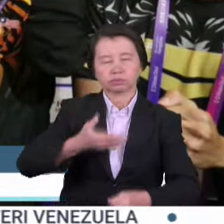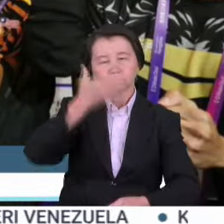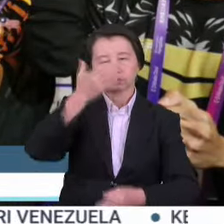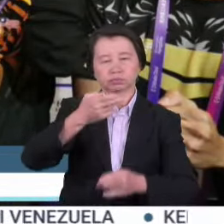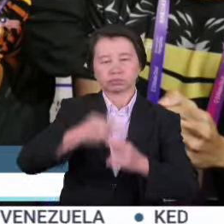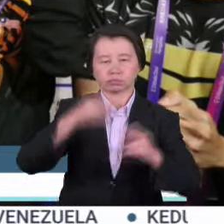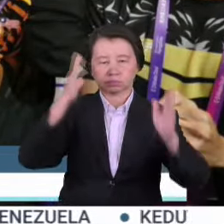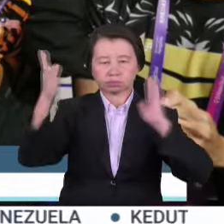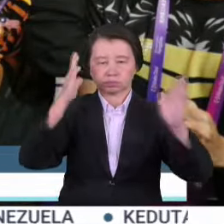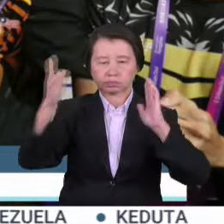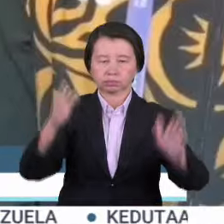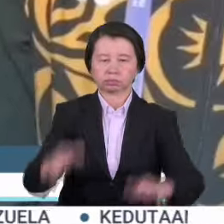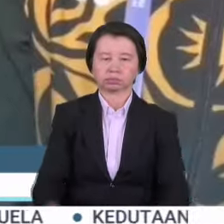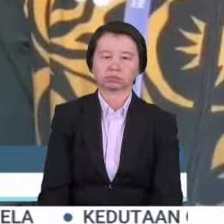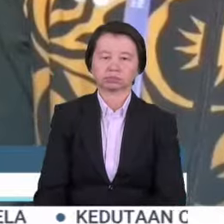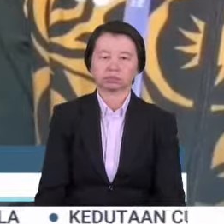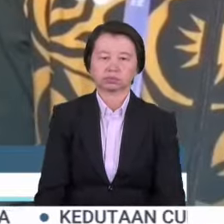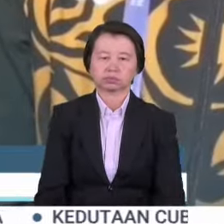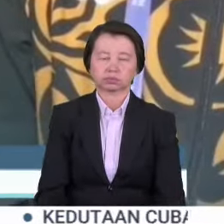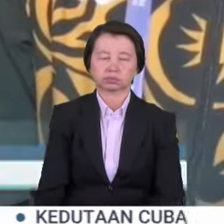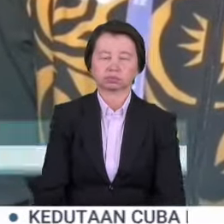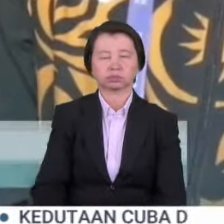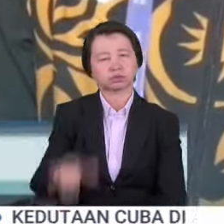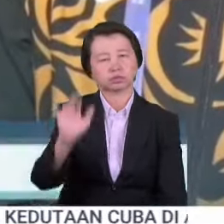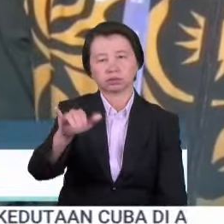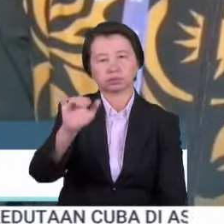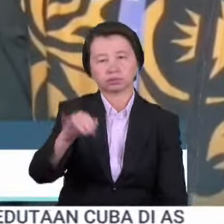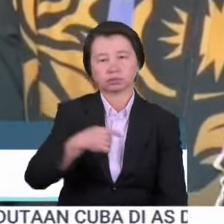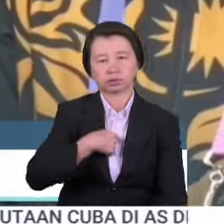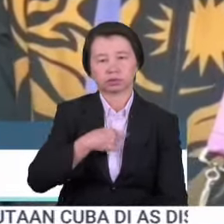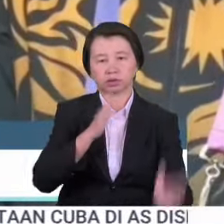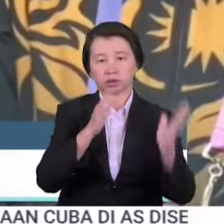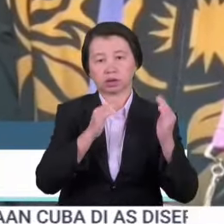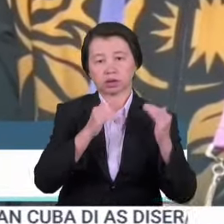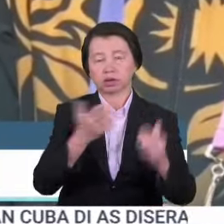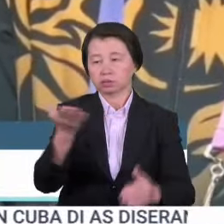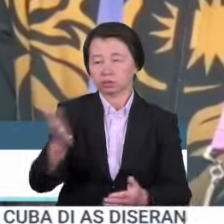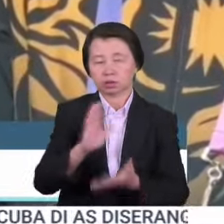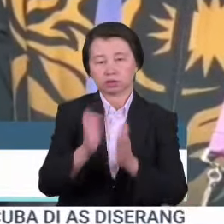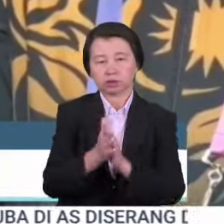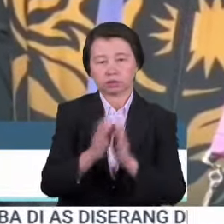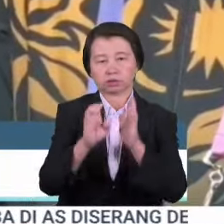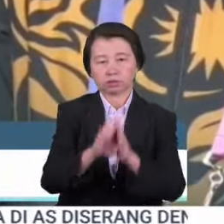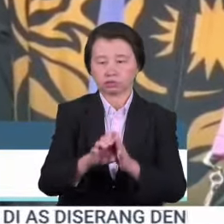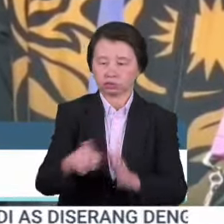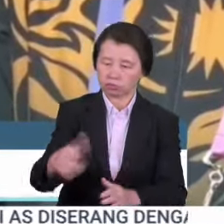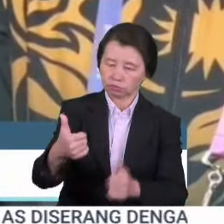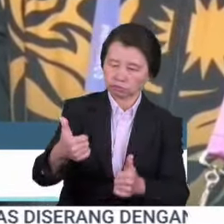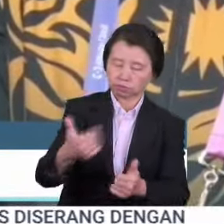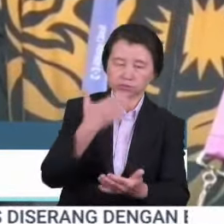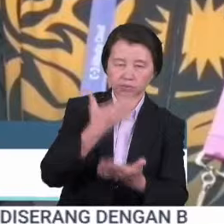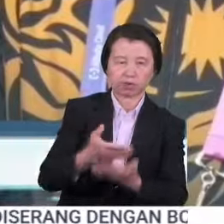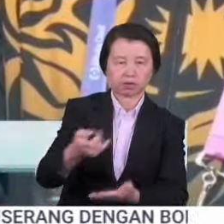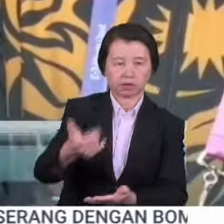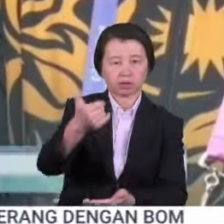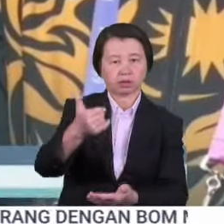nama negara. Ya, saya berharap mereka akan jadi teladan dan contoh yang bagus